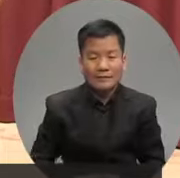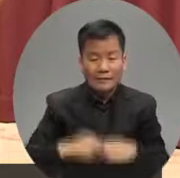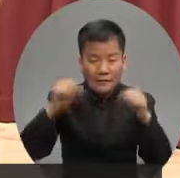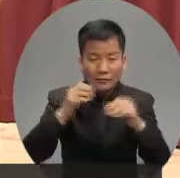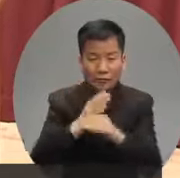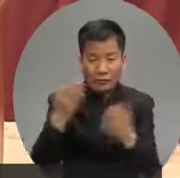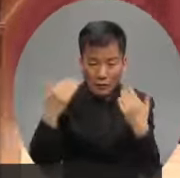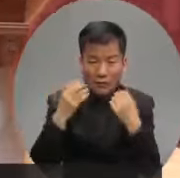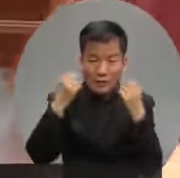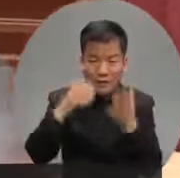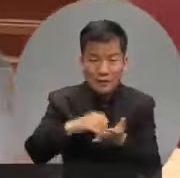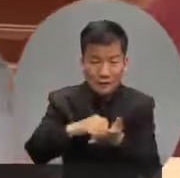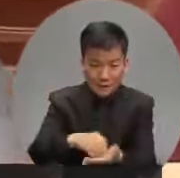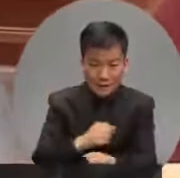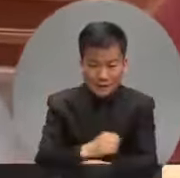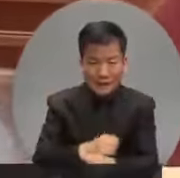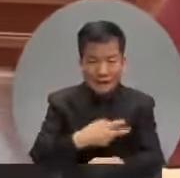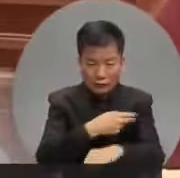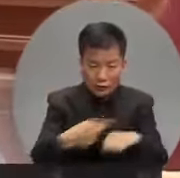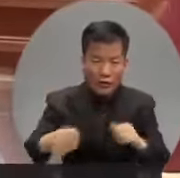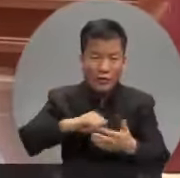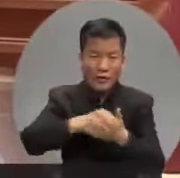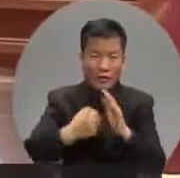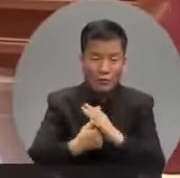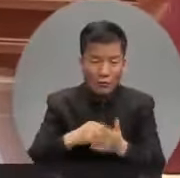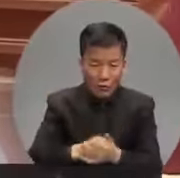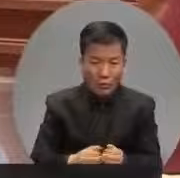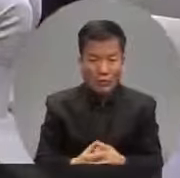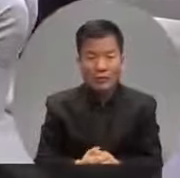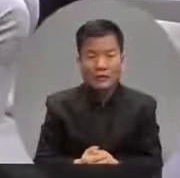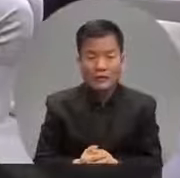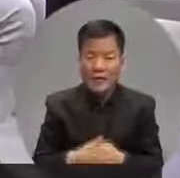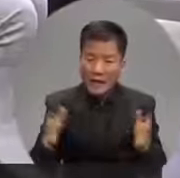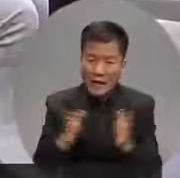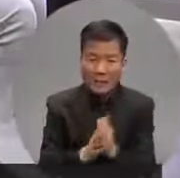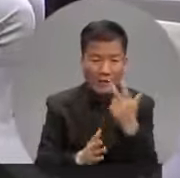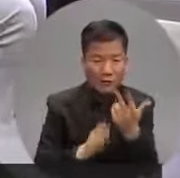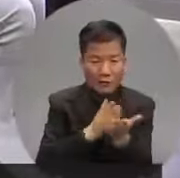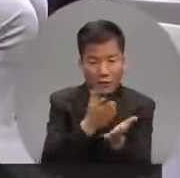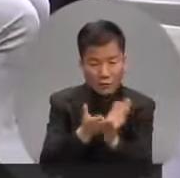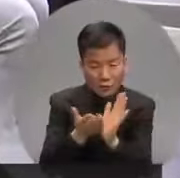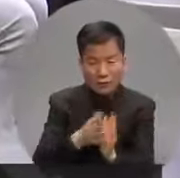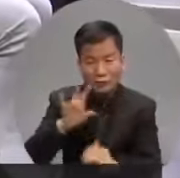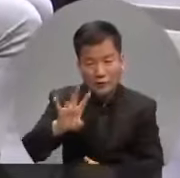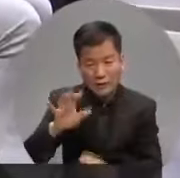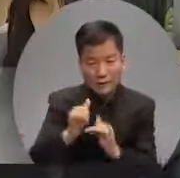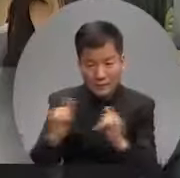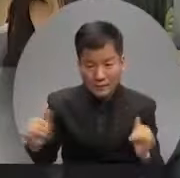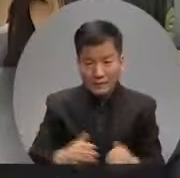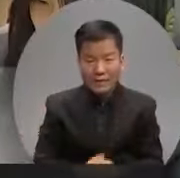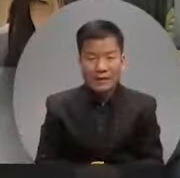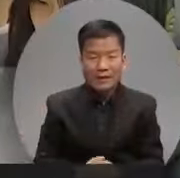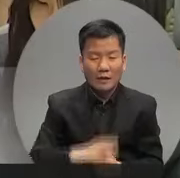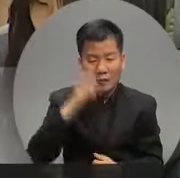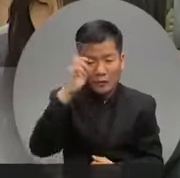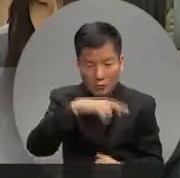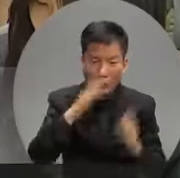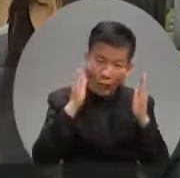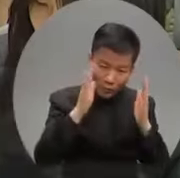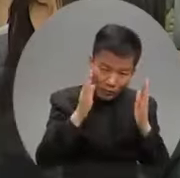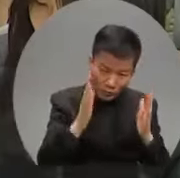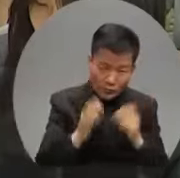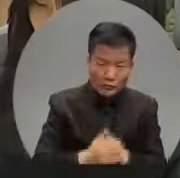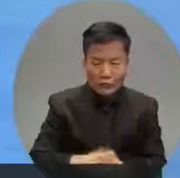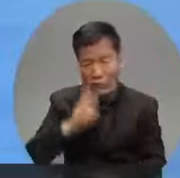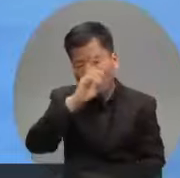충북체육중의 첫 신입생은 수영과 태권도, 근대 3종 등 7개 종목에 24명. 오전에는 정규 수업을